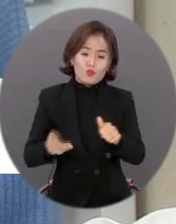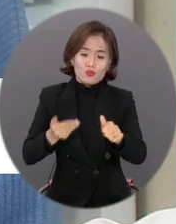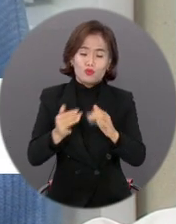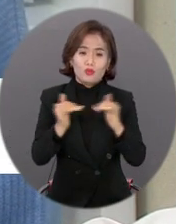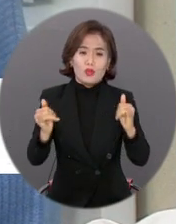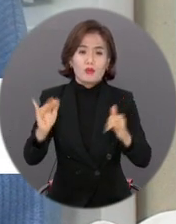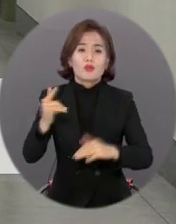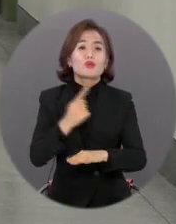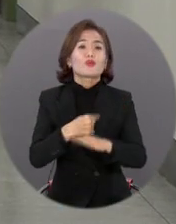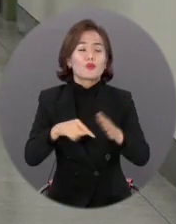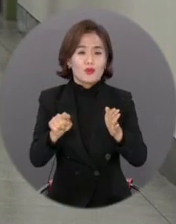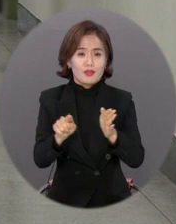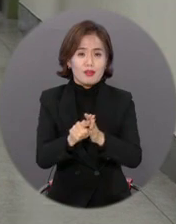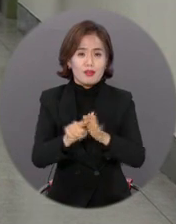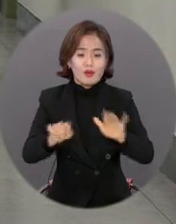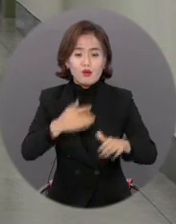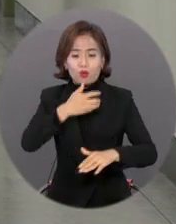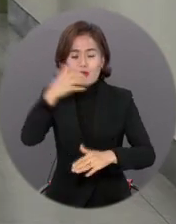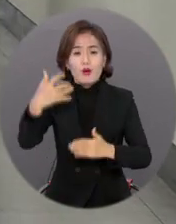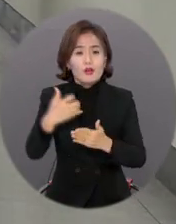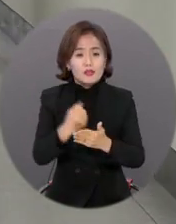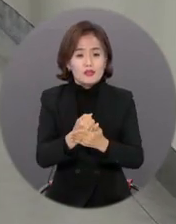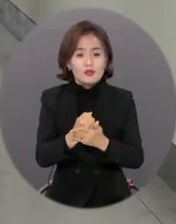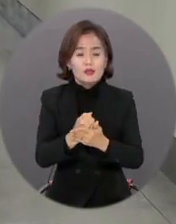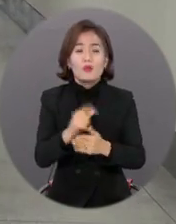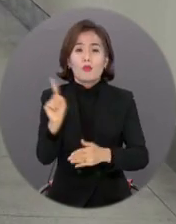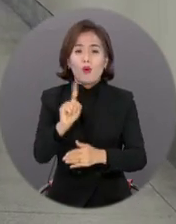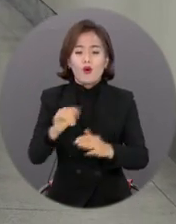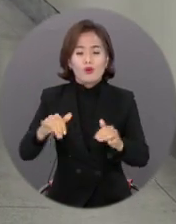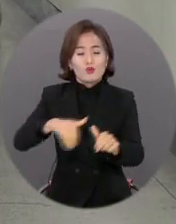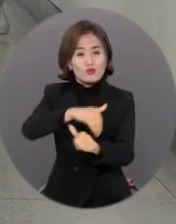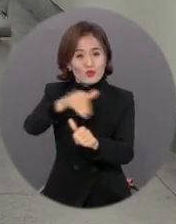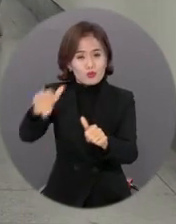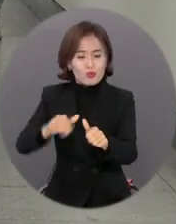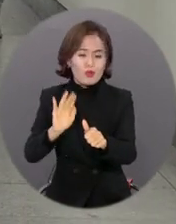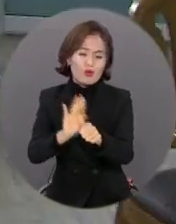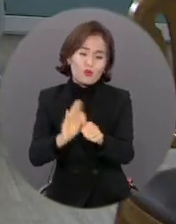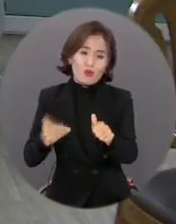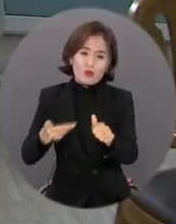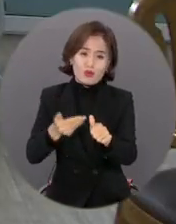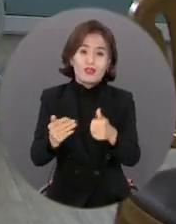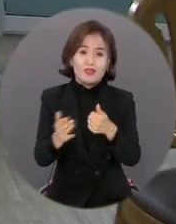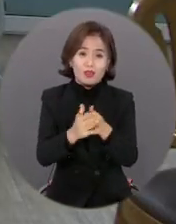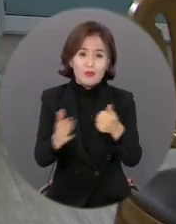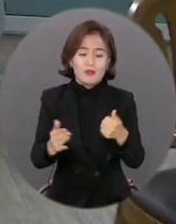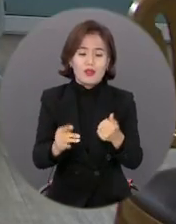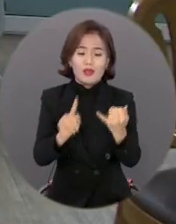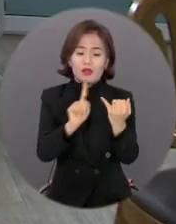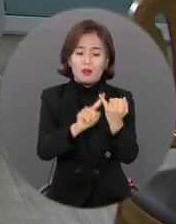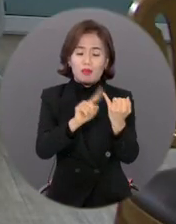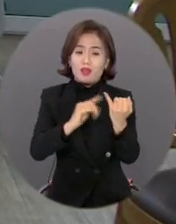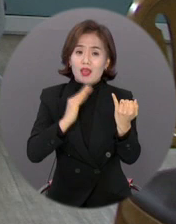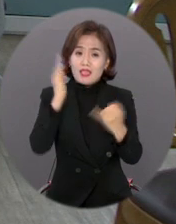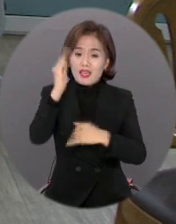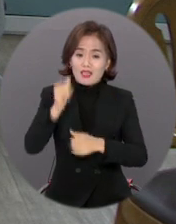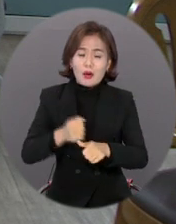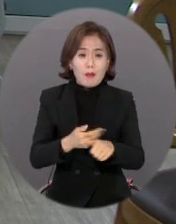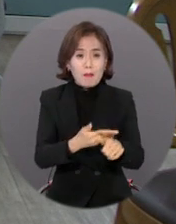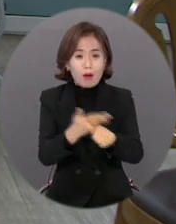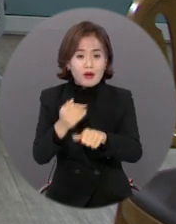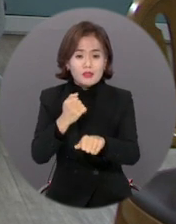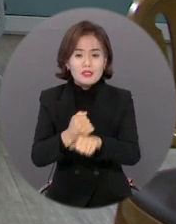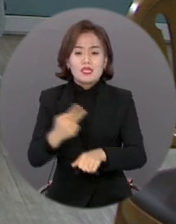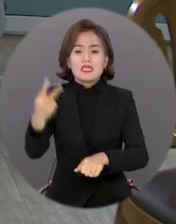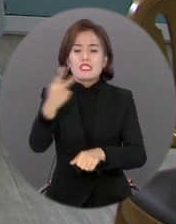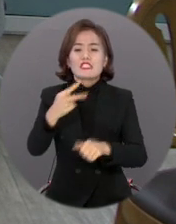사람이 되도록. 이런 꿈을 꿀 수 있는 토대는 주변의 애정과 응원입니다. 소연 씨의 이야기가 알려지면서 2천 개